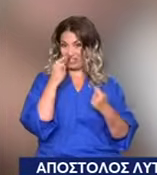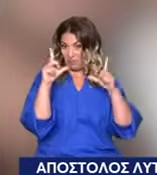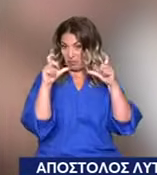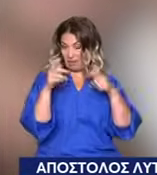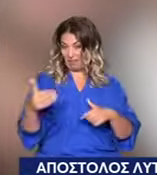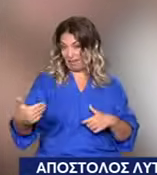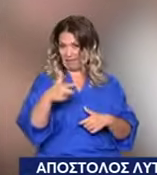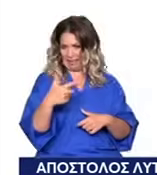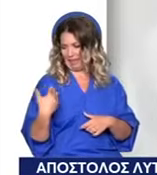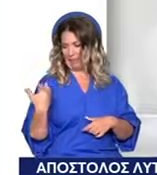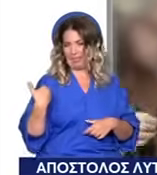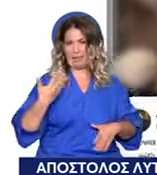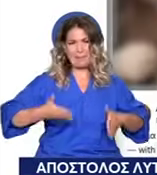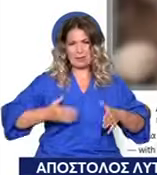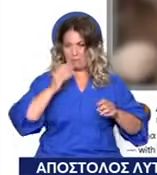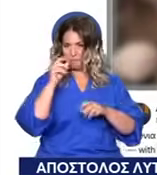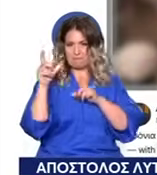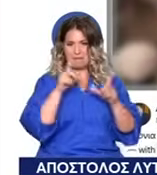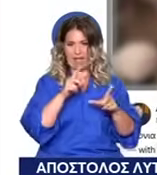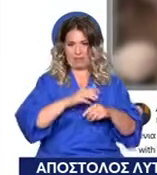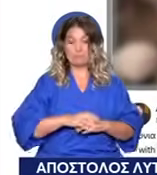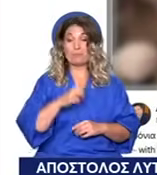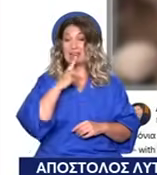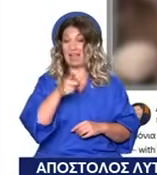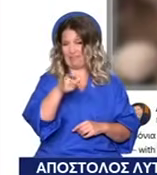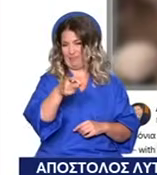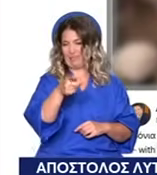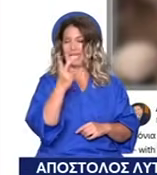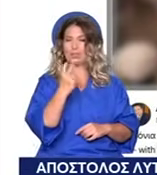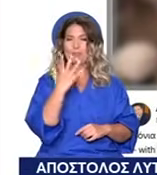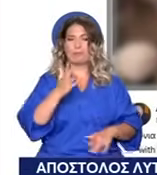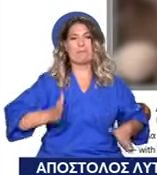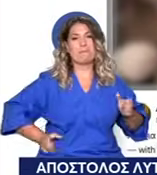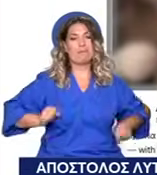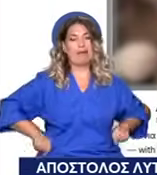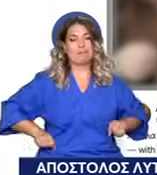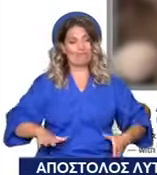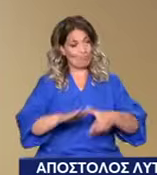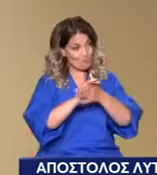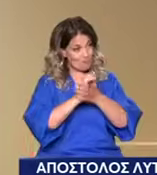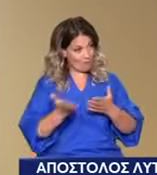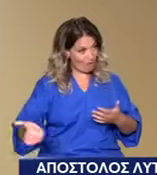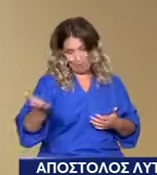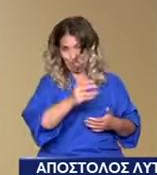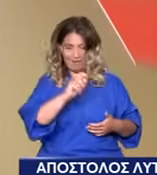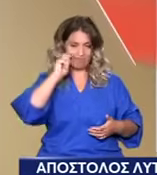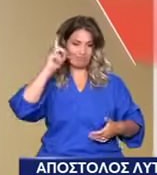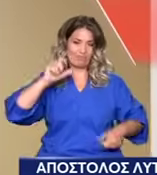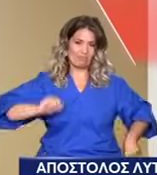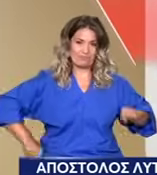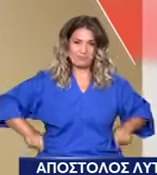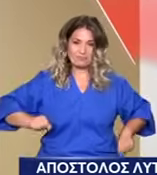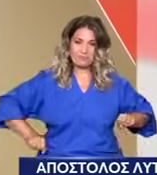τότε τρυφερά τη Σοφία Πολυζωγοπούλου και εκείνη να χαμογελά ανέμελη. Χρόνια πολλά σε όλο τον Ελληνισμό.